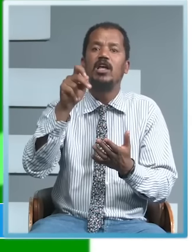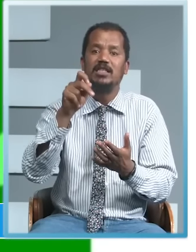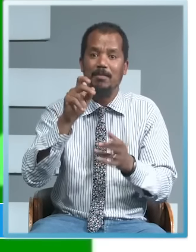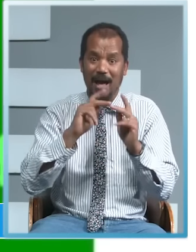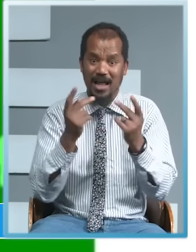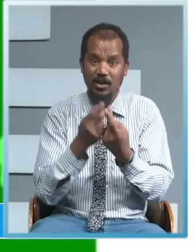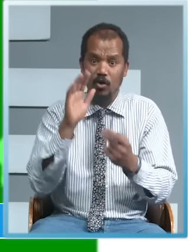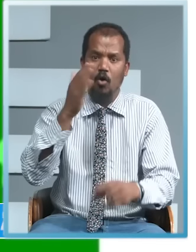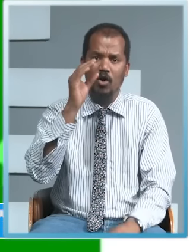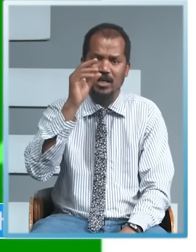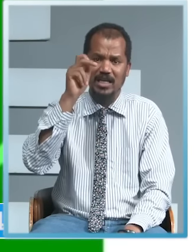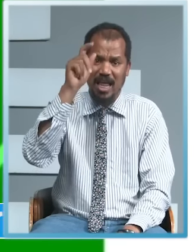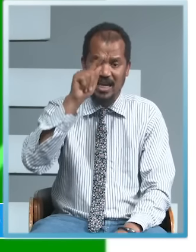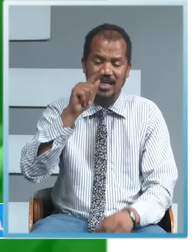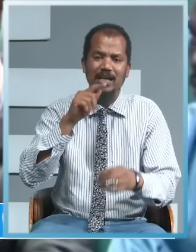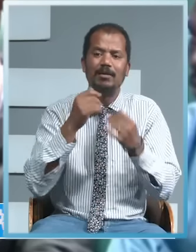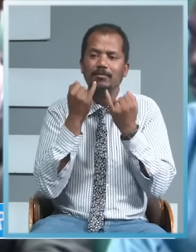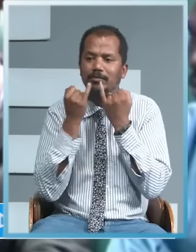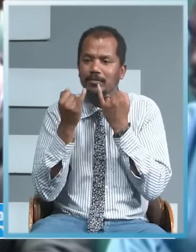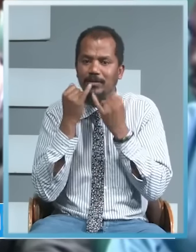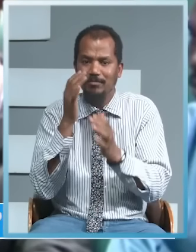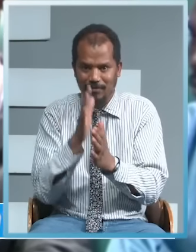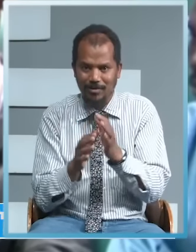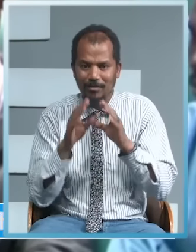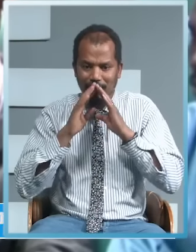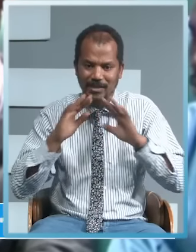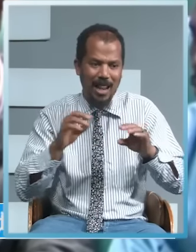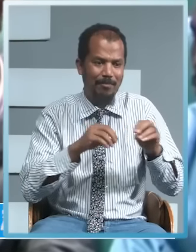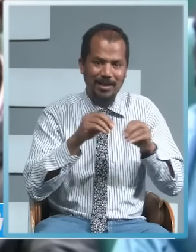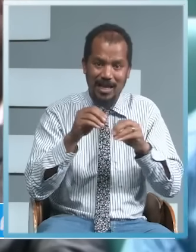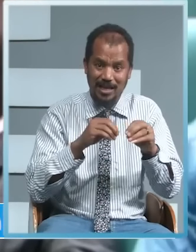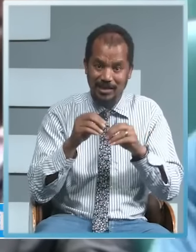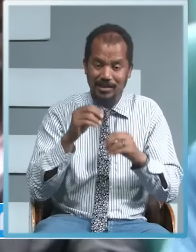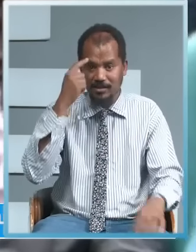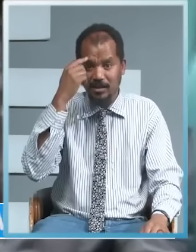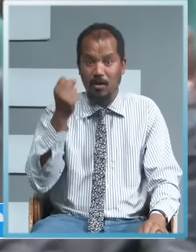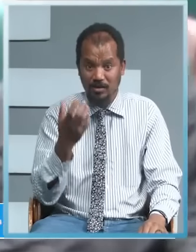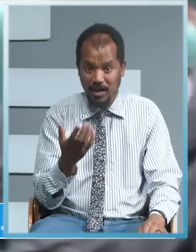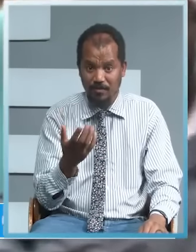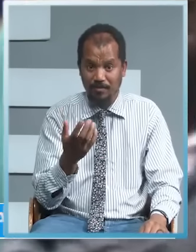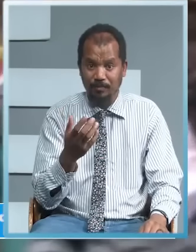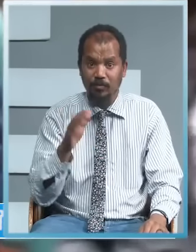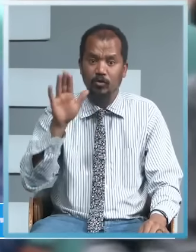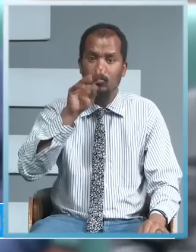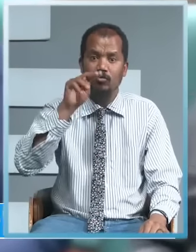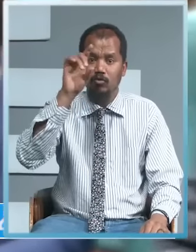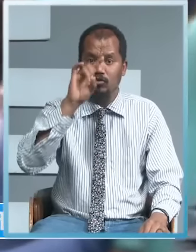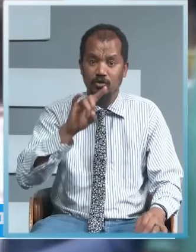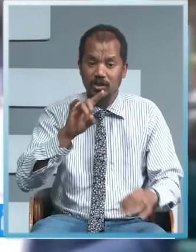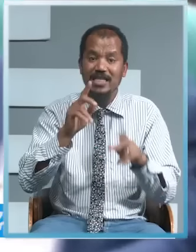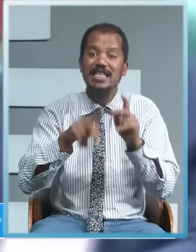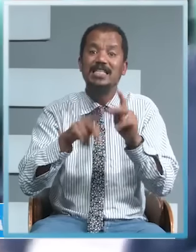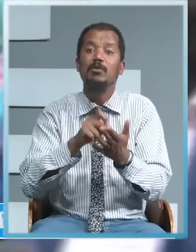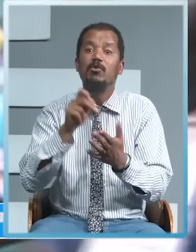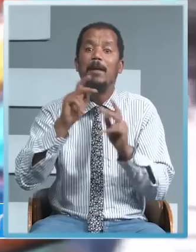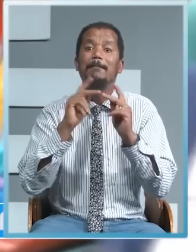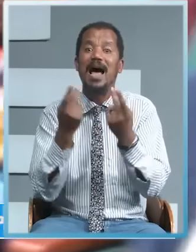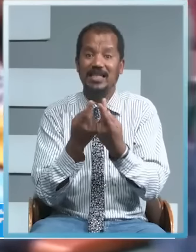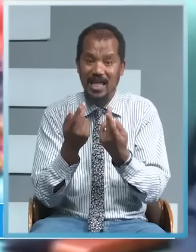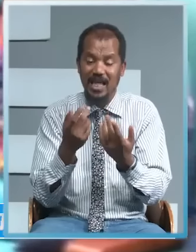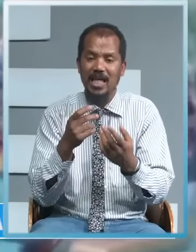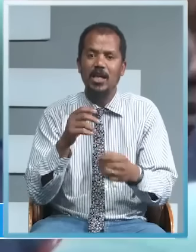ጎህዲን ከክልሉ መንግስት ጋር እርቅ በመፈጸም በሰላም መንቀሳቀስ መጀመሩ የሚታወስ ነው። የጉምዝ ህዝብ ዲሞክራሲያዊ ፓርቲ